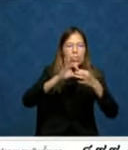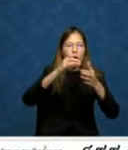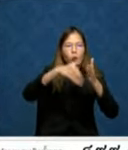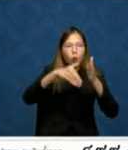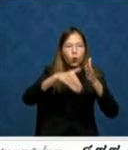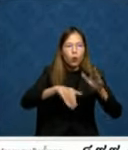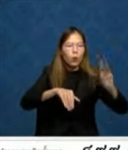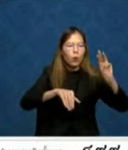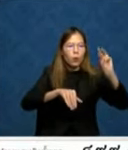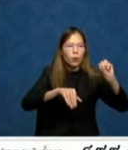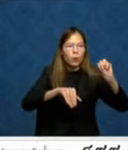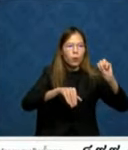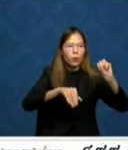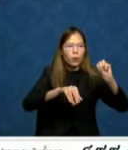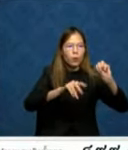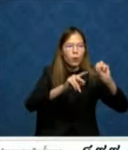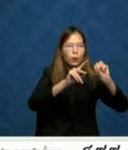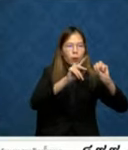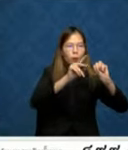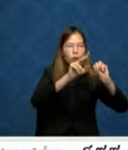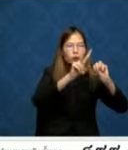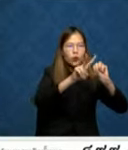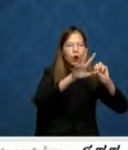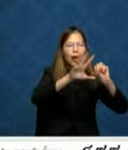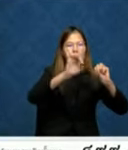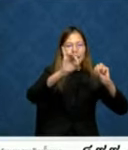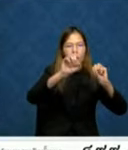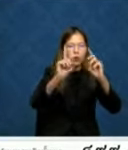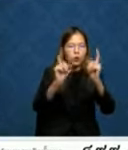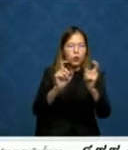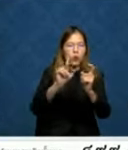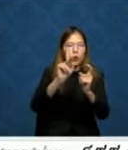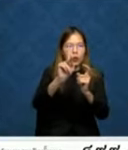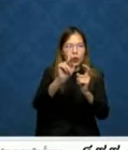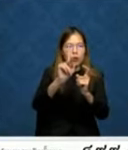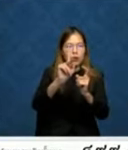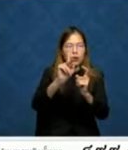ตรา258ก.ไก่วงเล็บ3นะครับมีกลไก